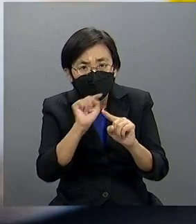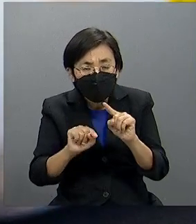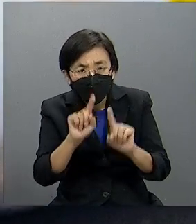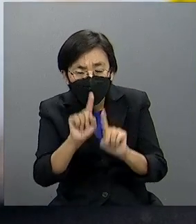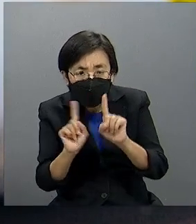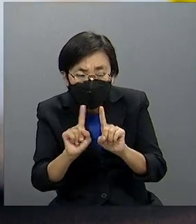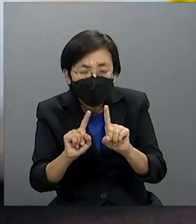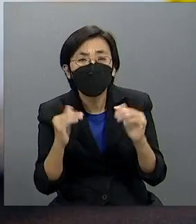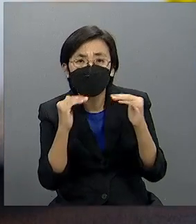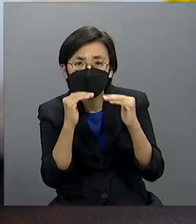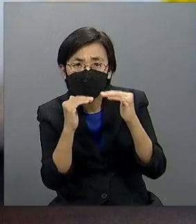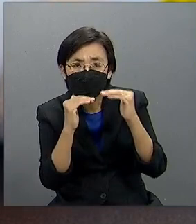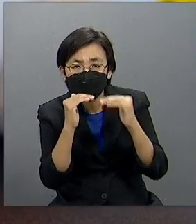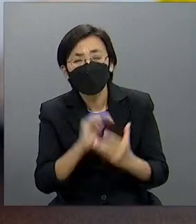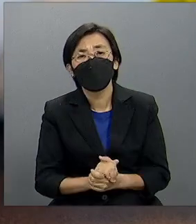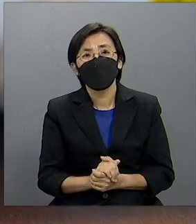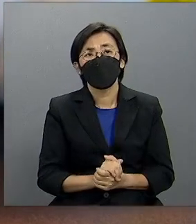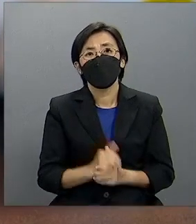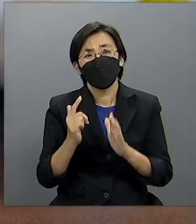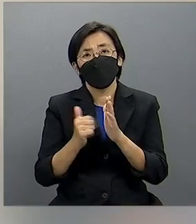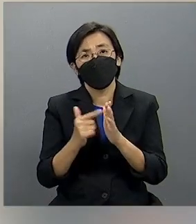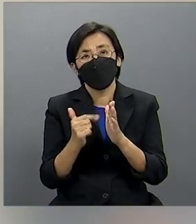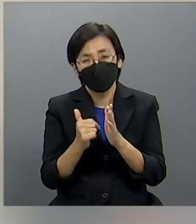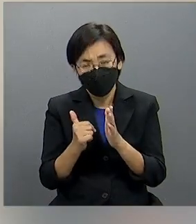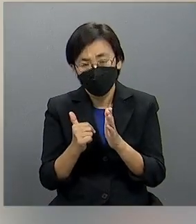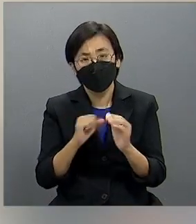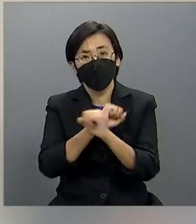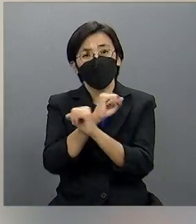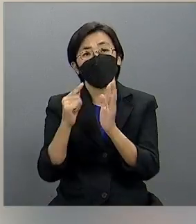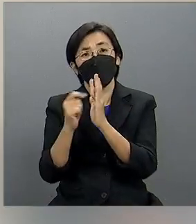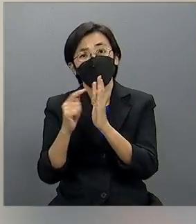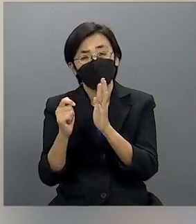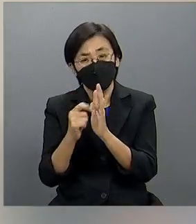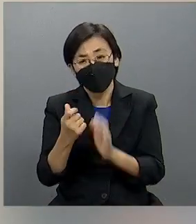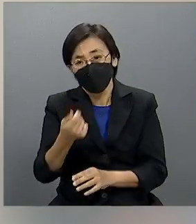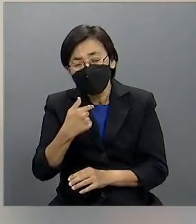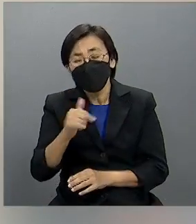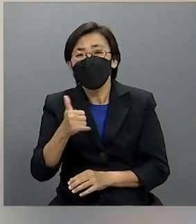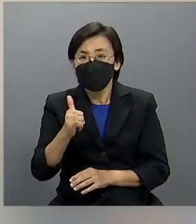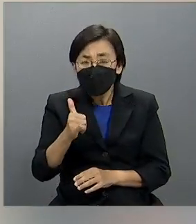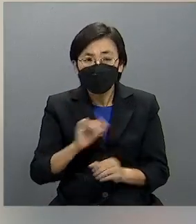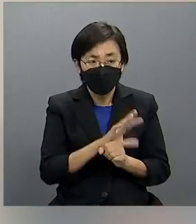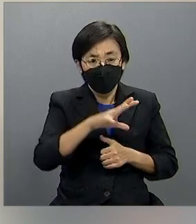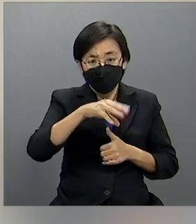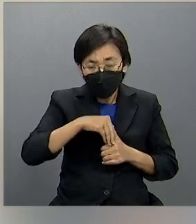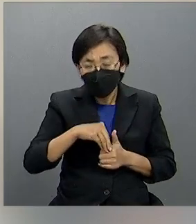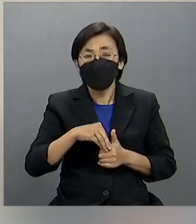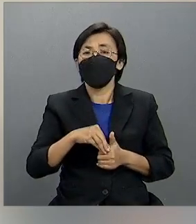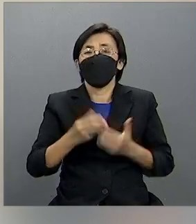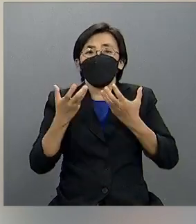างอันกับการให้ยาต้านไวรัสเอสเนี่ยกับทำให้คนไข้แย่ลงเหตุผลก็เพราะว่ายาต้านไวรัสเนี่